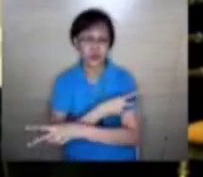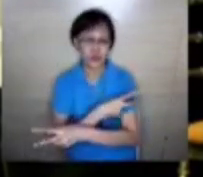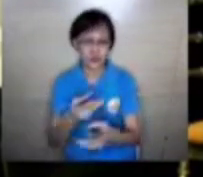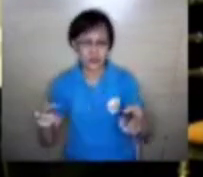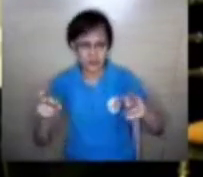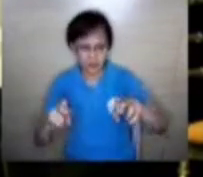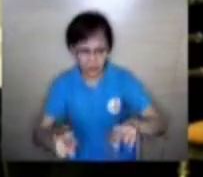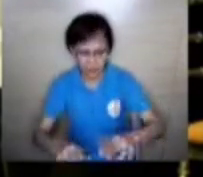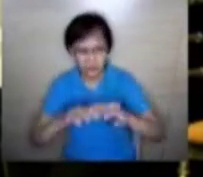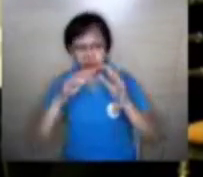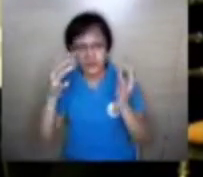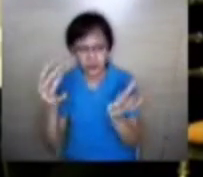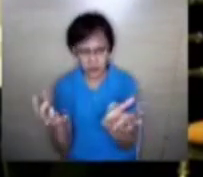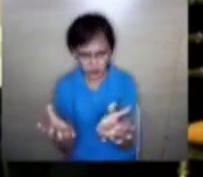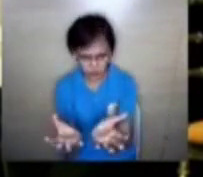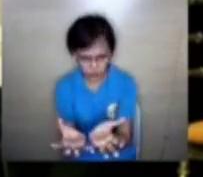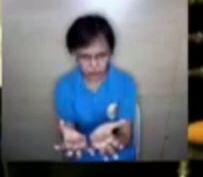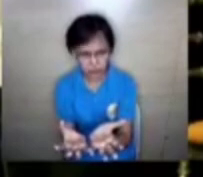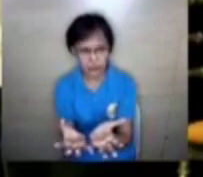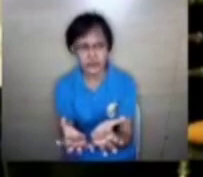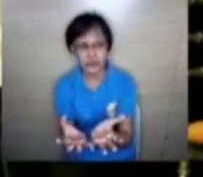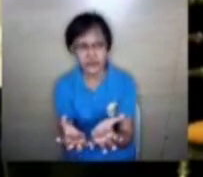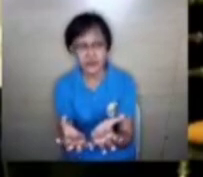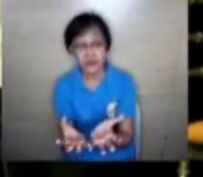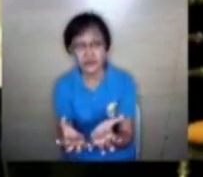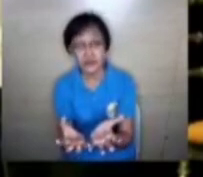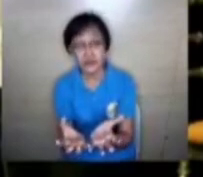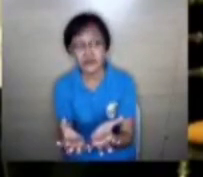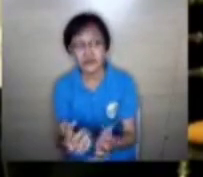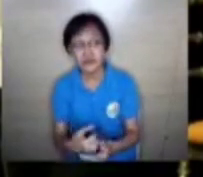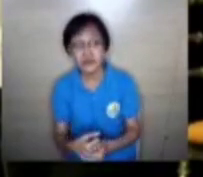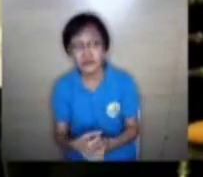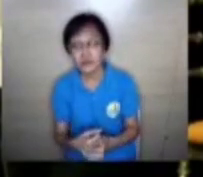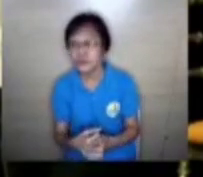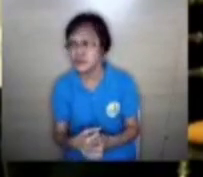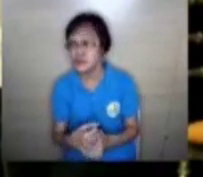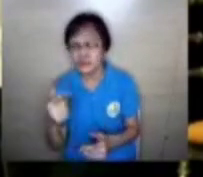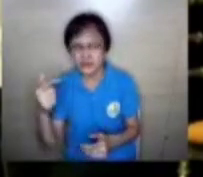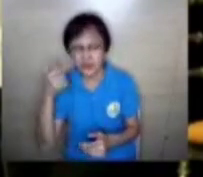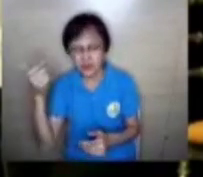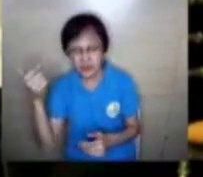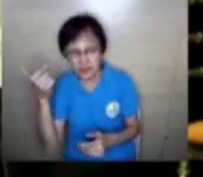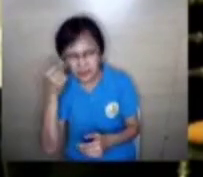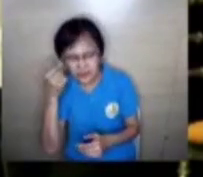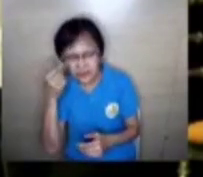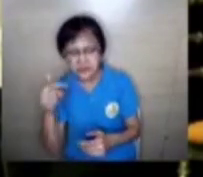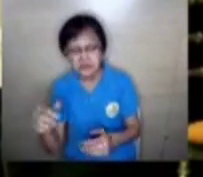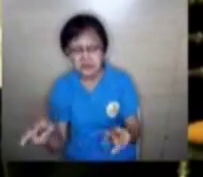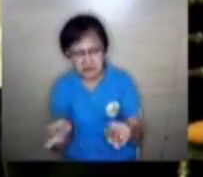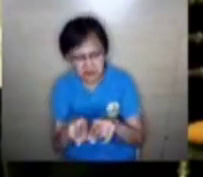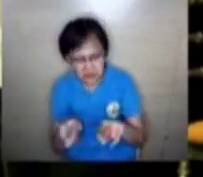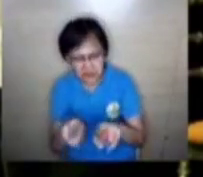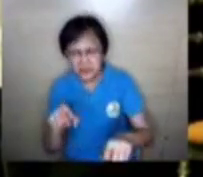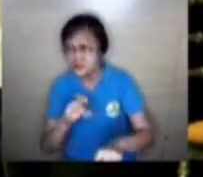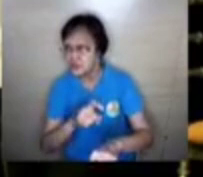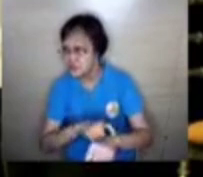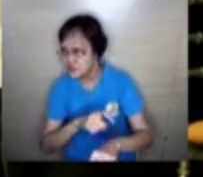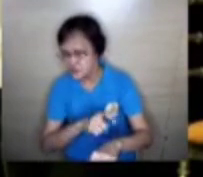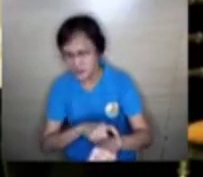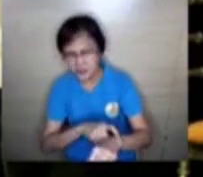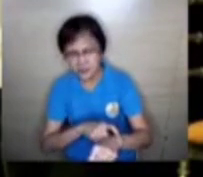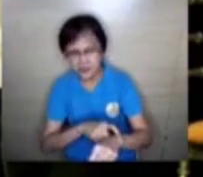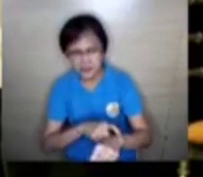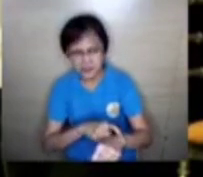sa buong mundo? Kung ang pag-gobyerno sa mga ordinaryong panahon ay puno na ng hamon, ano pa kaya ngayong